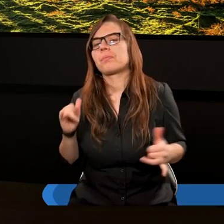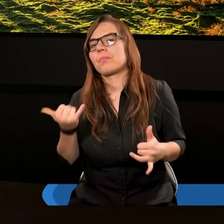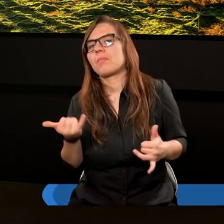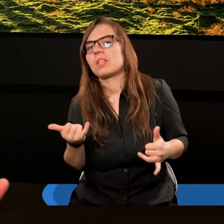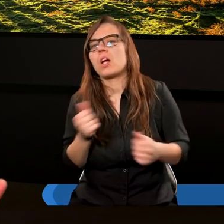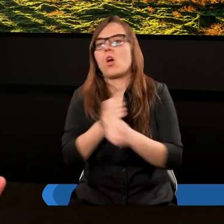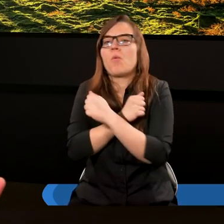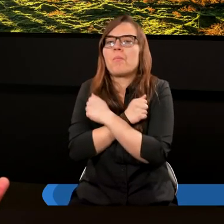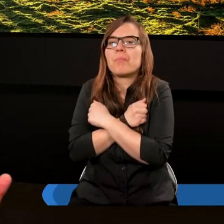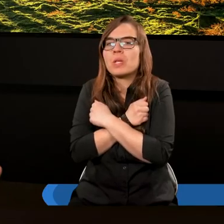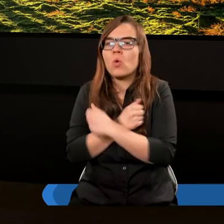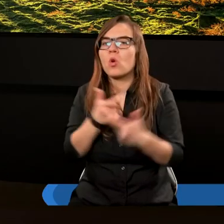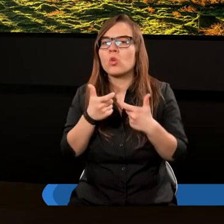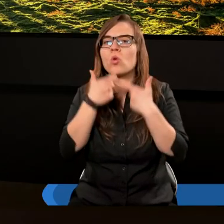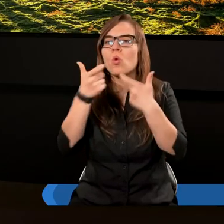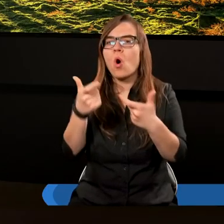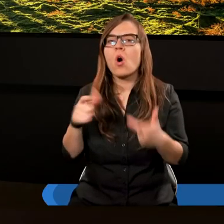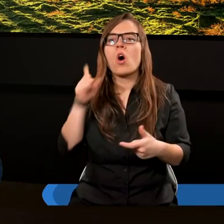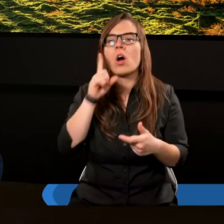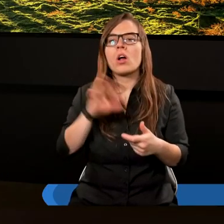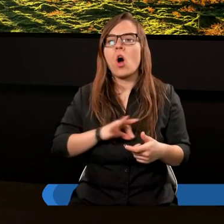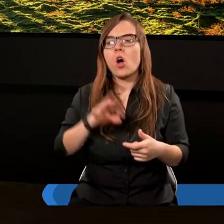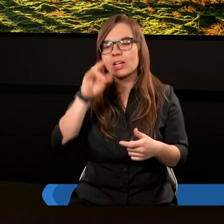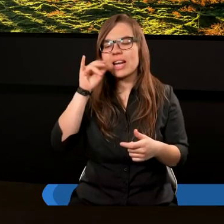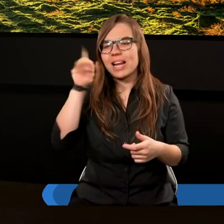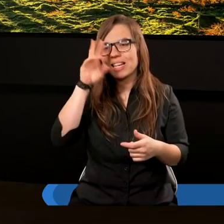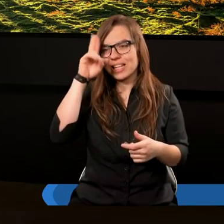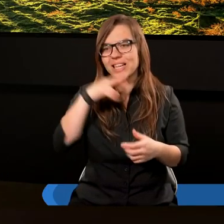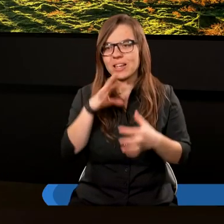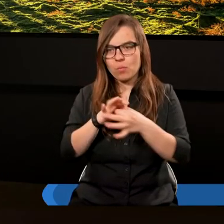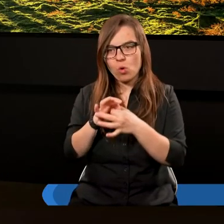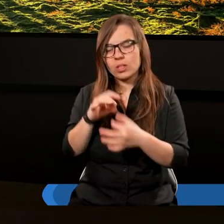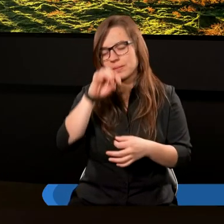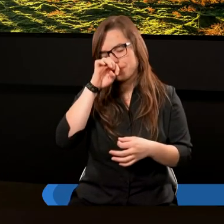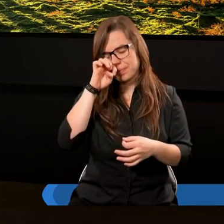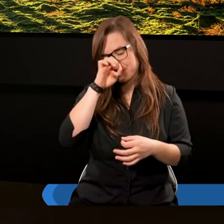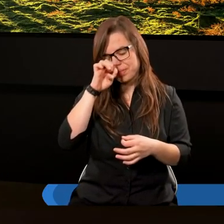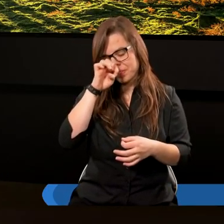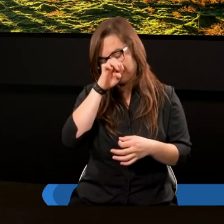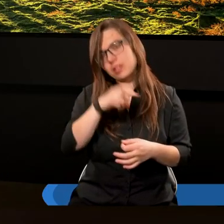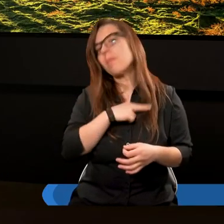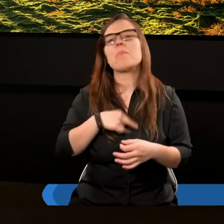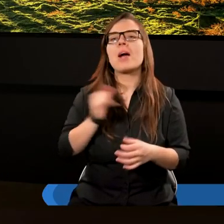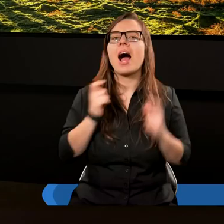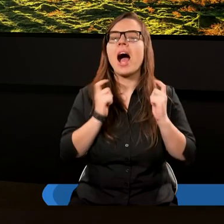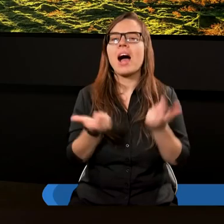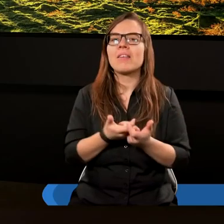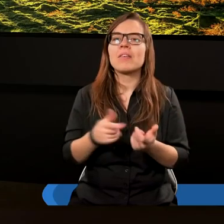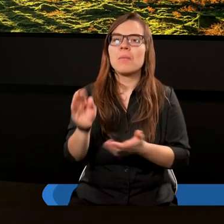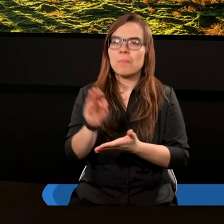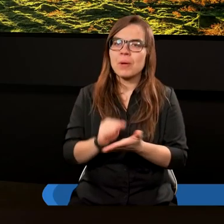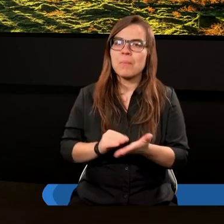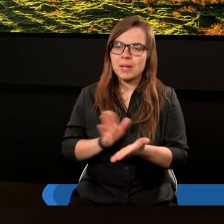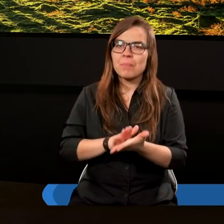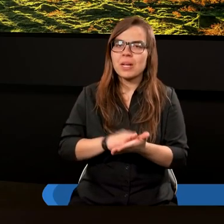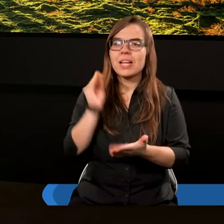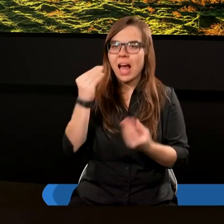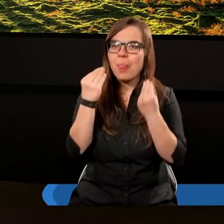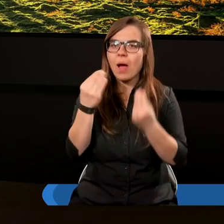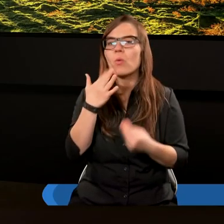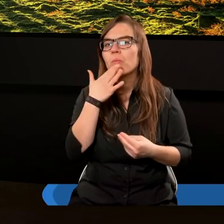miłość łącząca Ojca z Synem, ale my jako adwentyści, my uważamy, że nauka biblijna mówi o